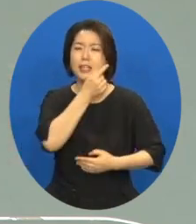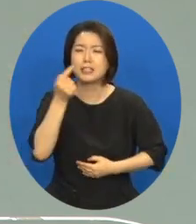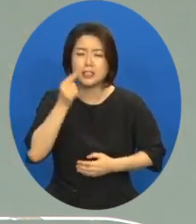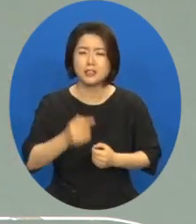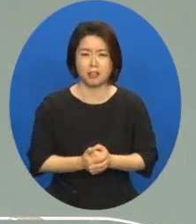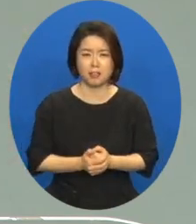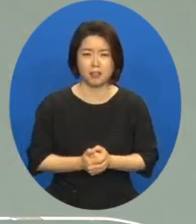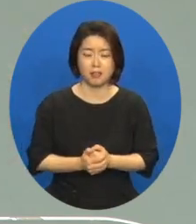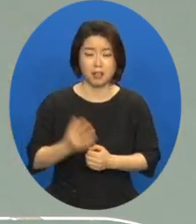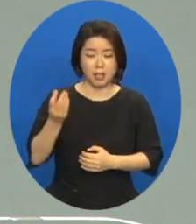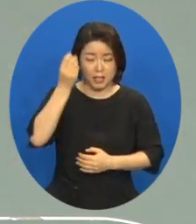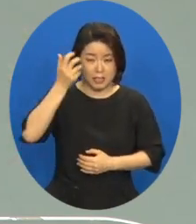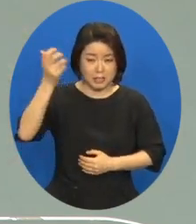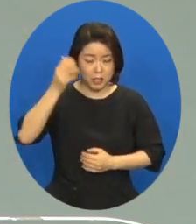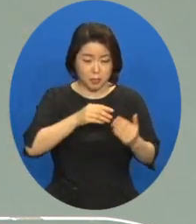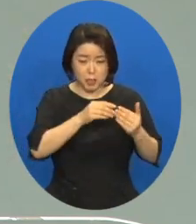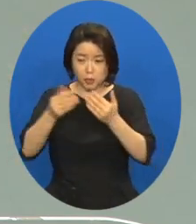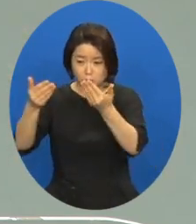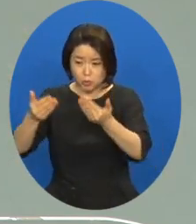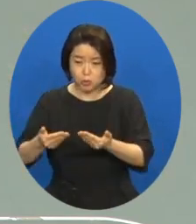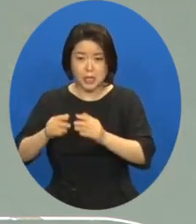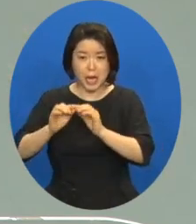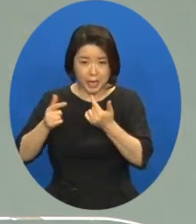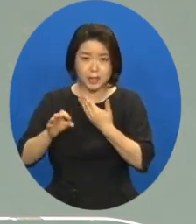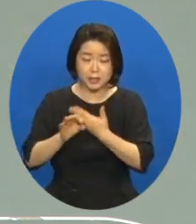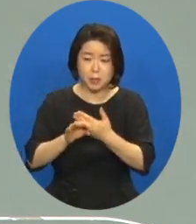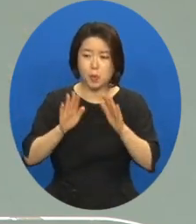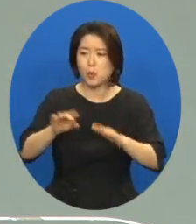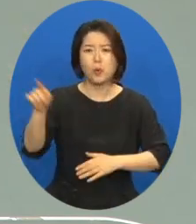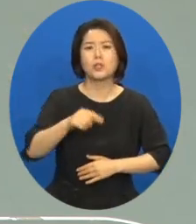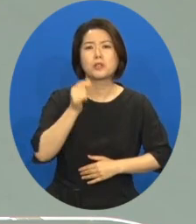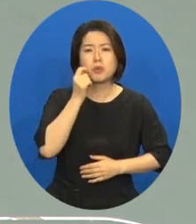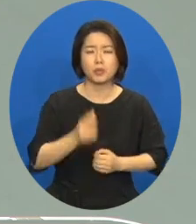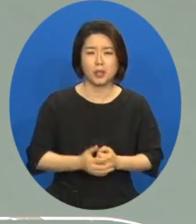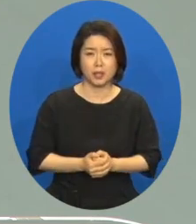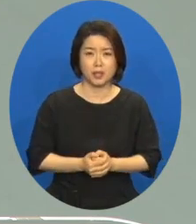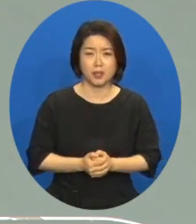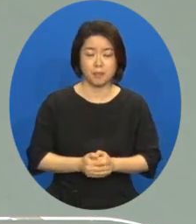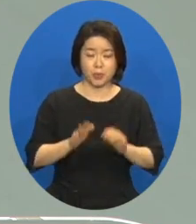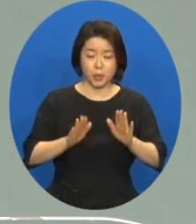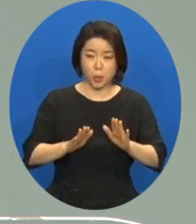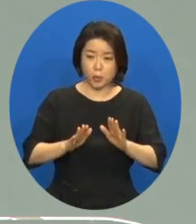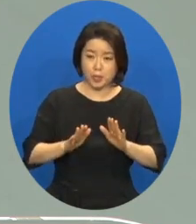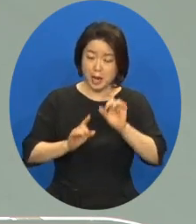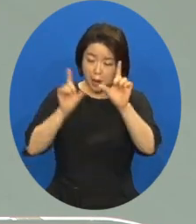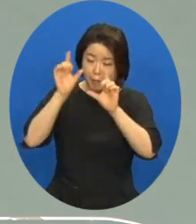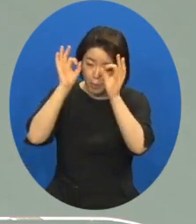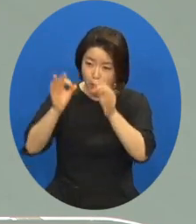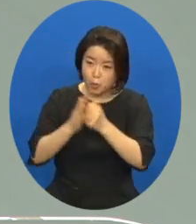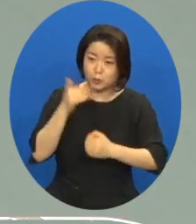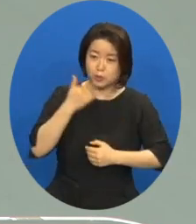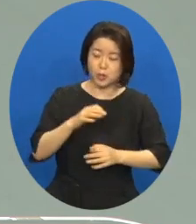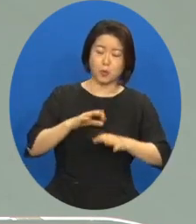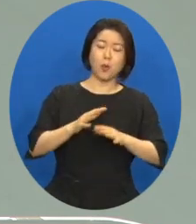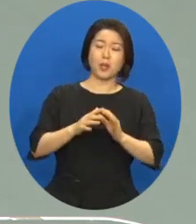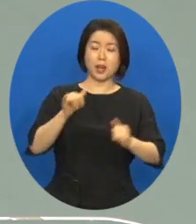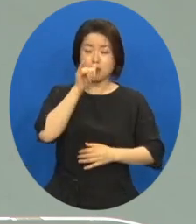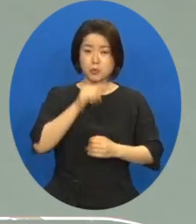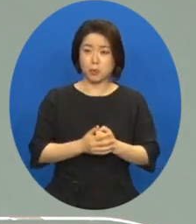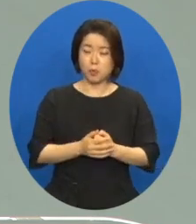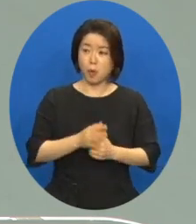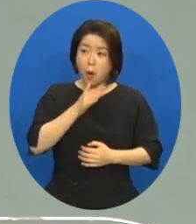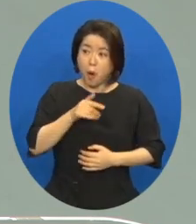예배 드릴 사람 없어요. 여러분이 오늘 예배 드리는 거 보고 누군가는 놀랄 사람이 있어요. 아, 그